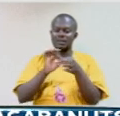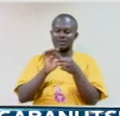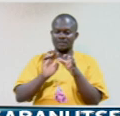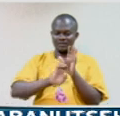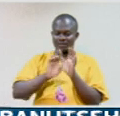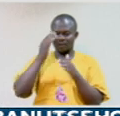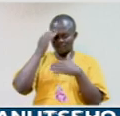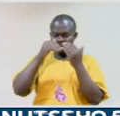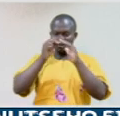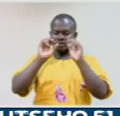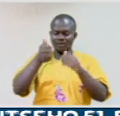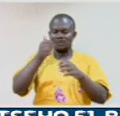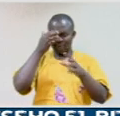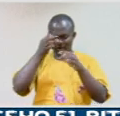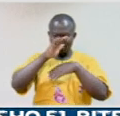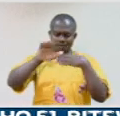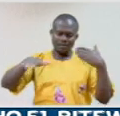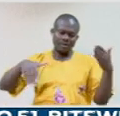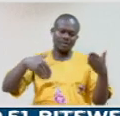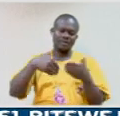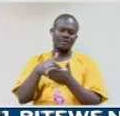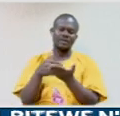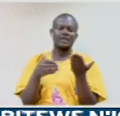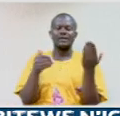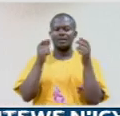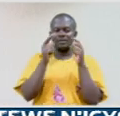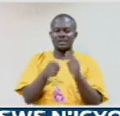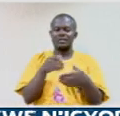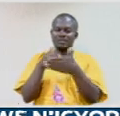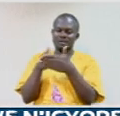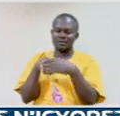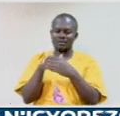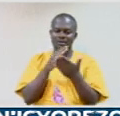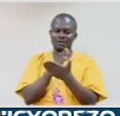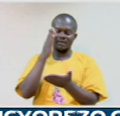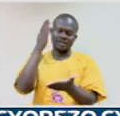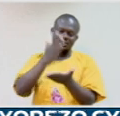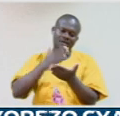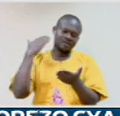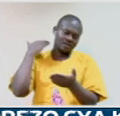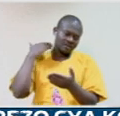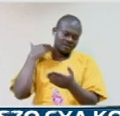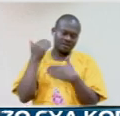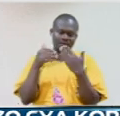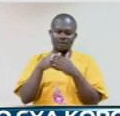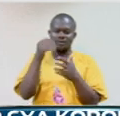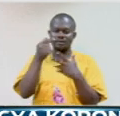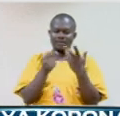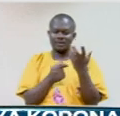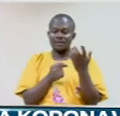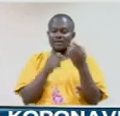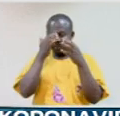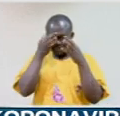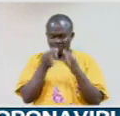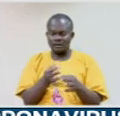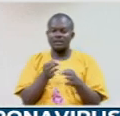mu kugira ngo ibyemezo byose bifashwe bize bibangamira mu by'ukuri ihagarikwa rya genocide ibi bikaba n'ibyemezo byatumaga